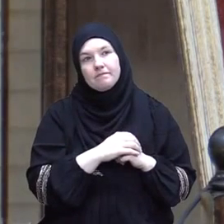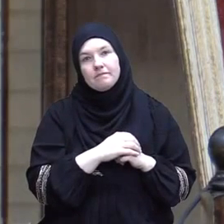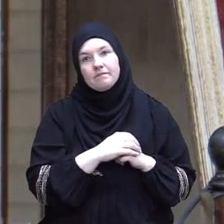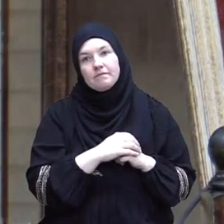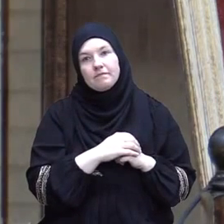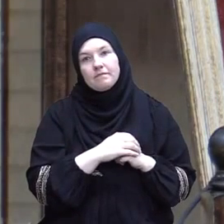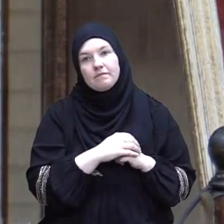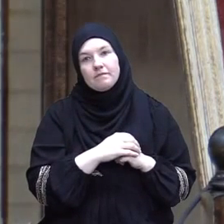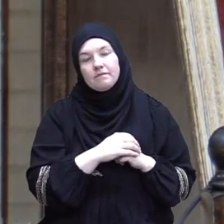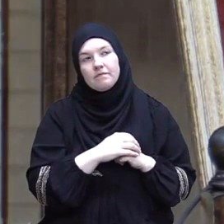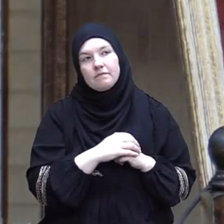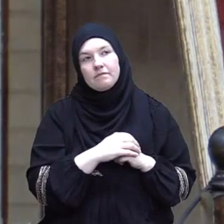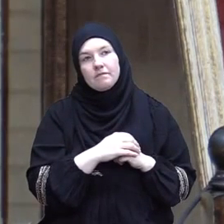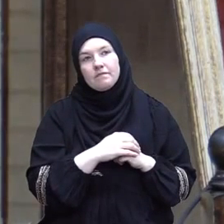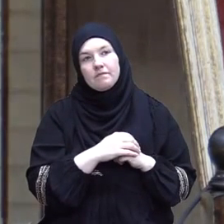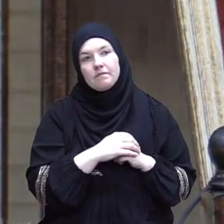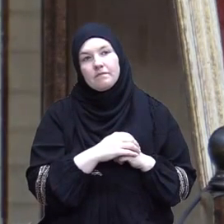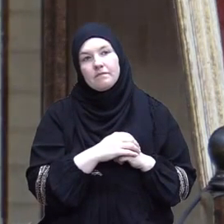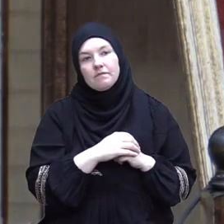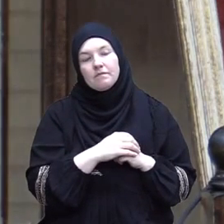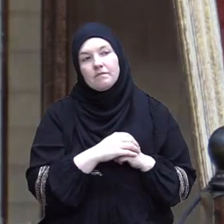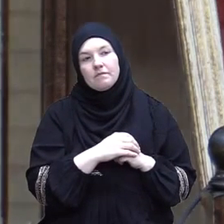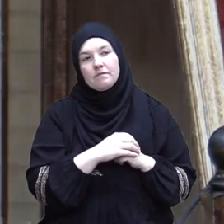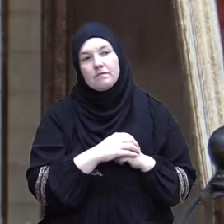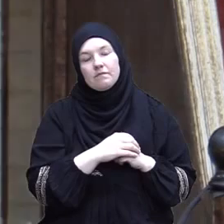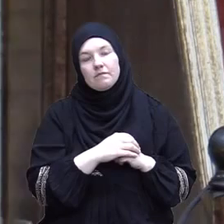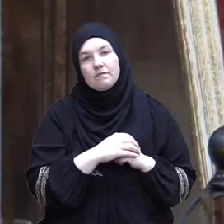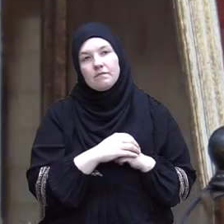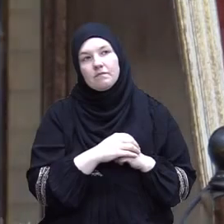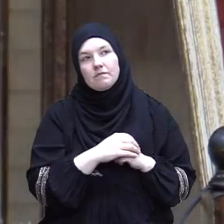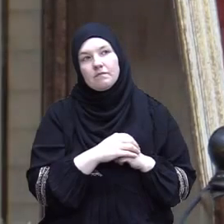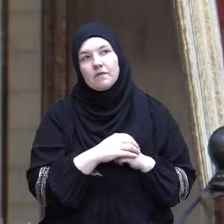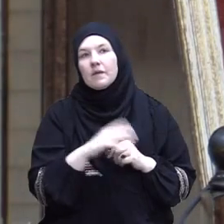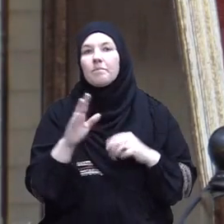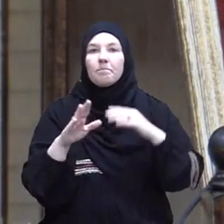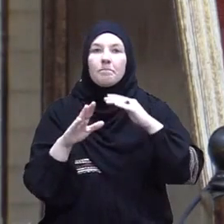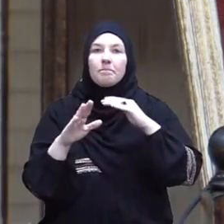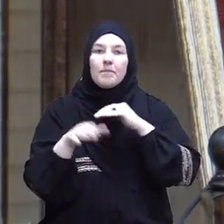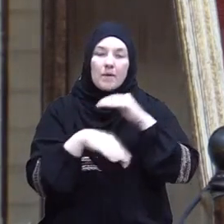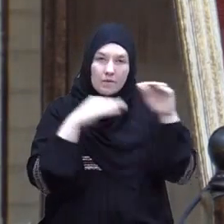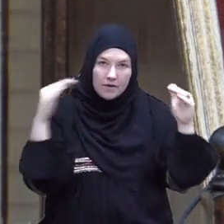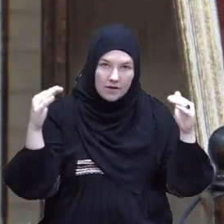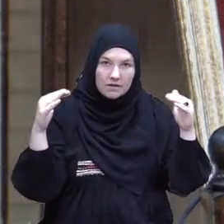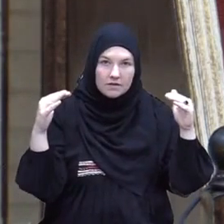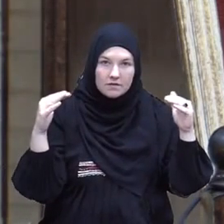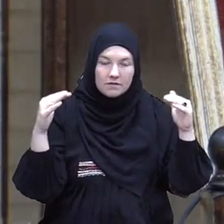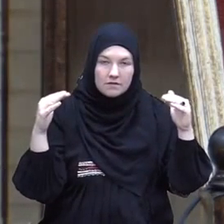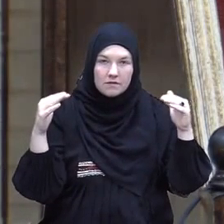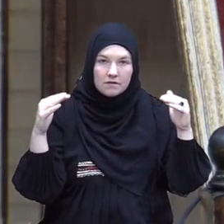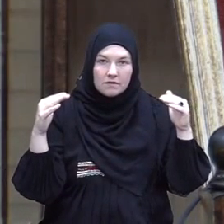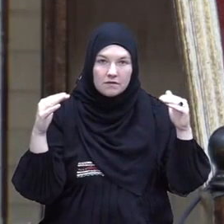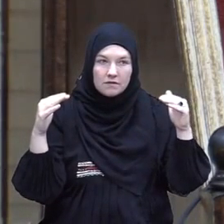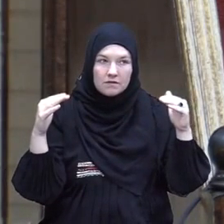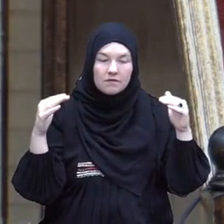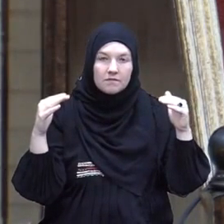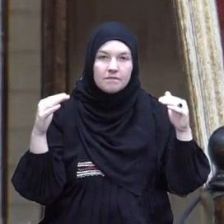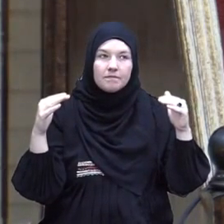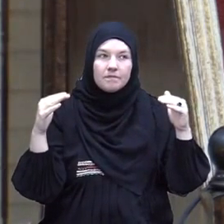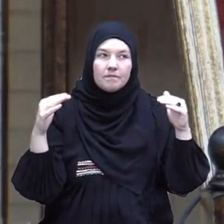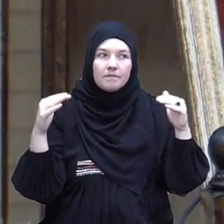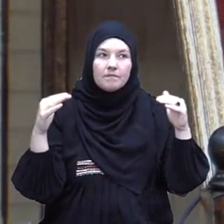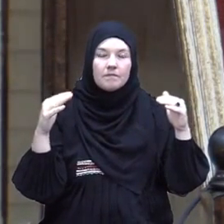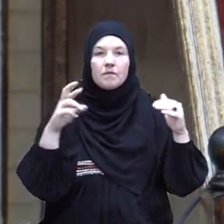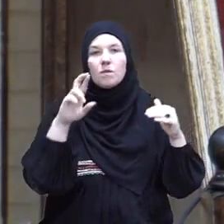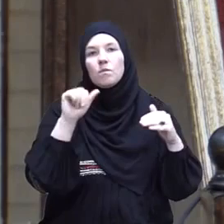رغداً is the nature of paradise. Paradise's nature is رغد. رغد العيش is